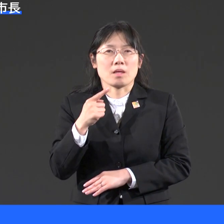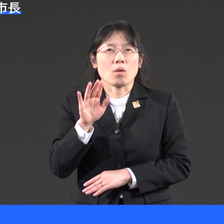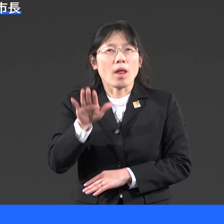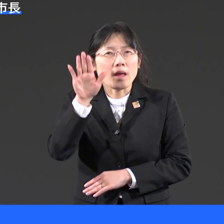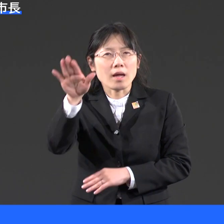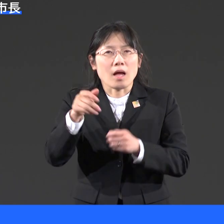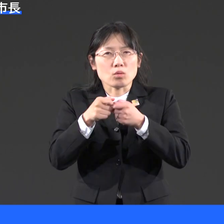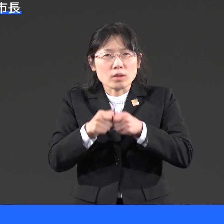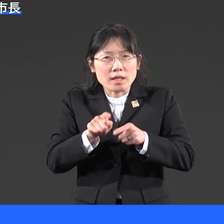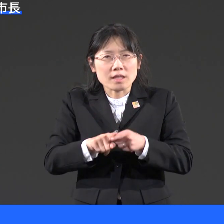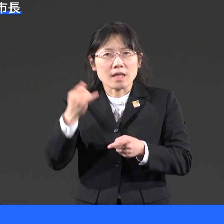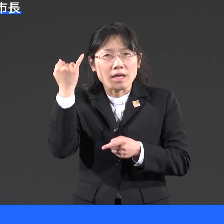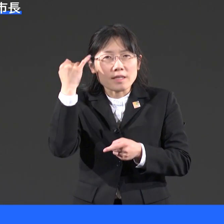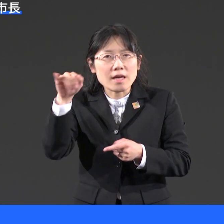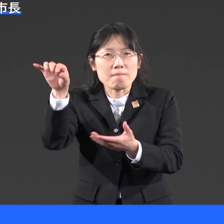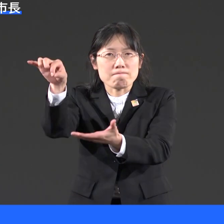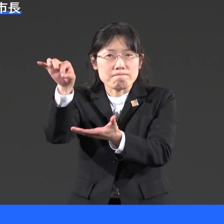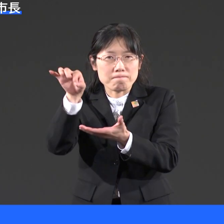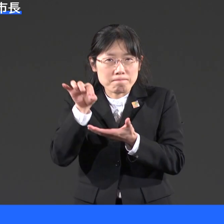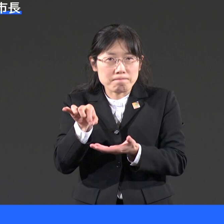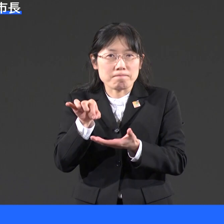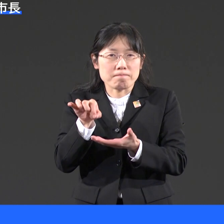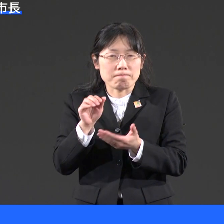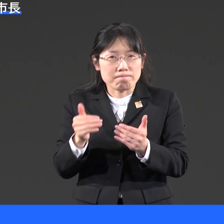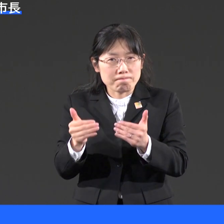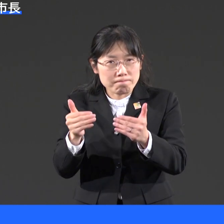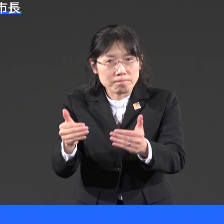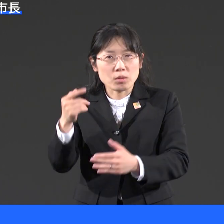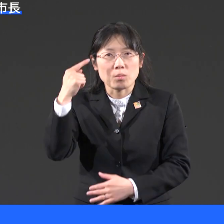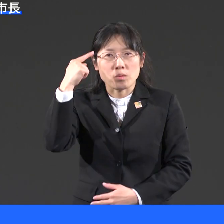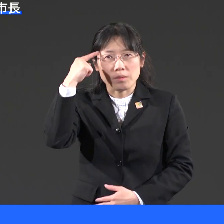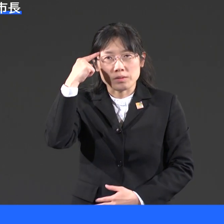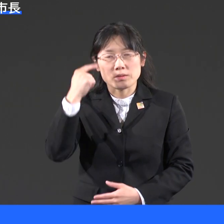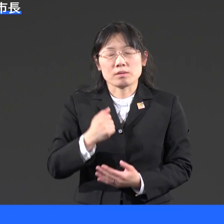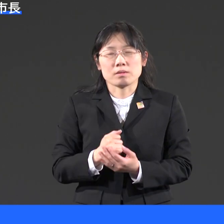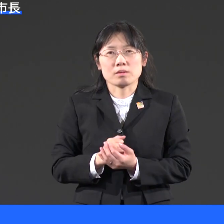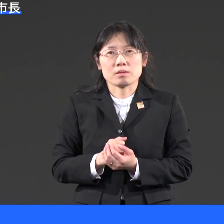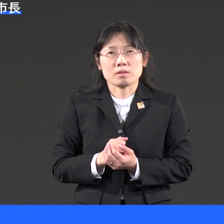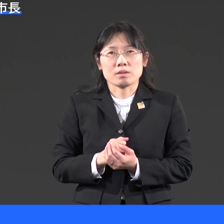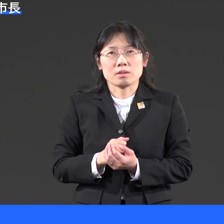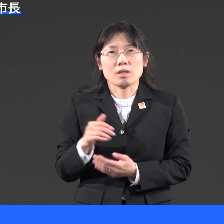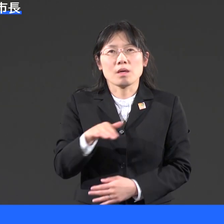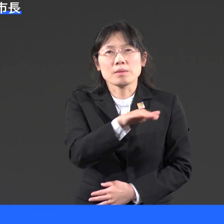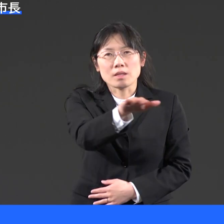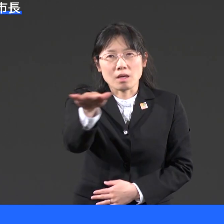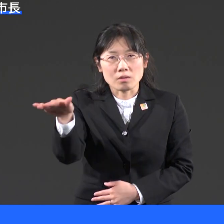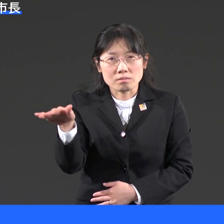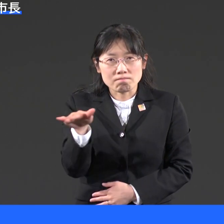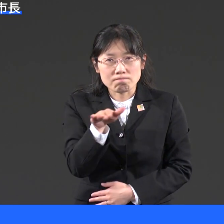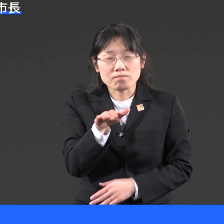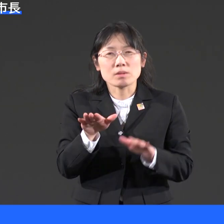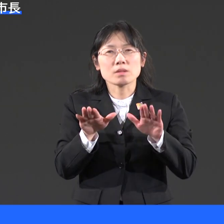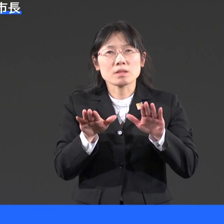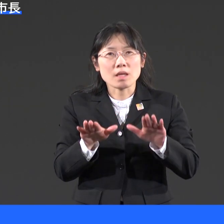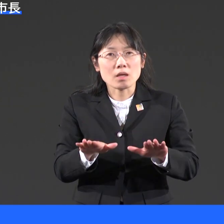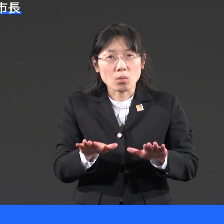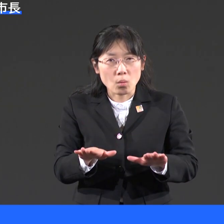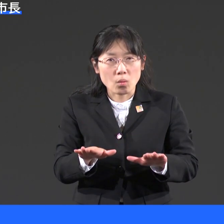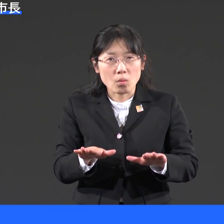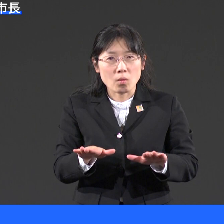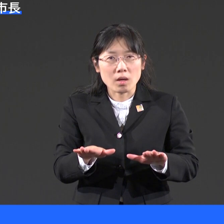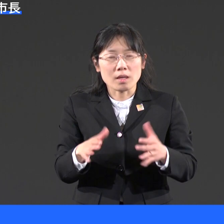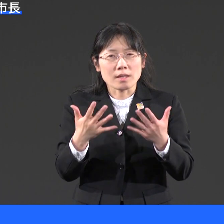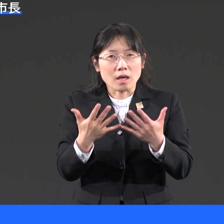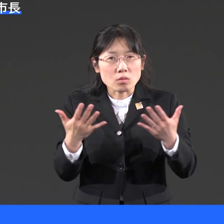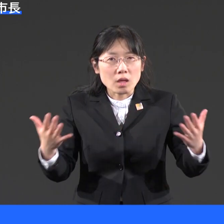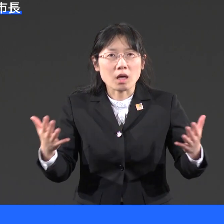具体的なご意見をいただいていくということになっていこうかというふうに思いますけれども、皆さん現状はやはり多くの